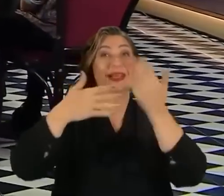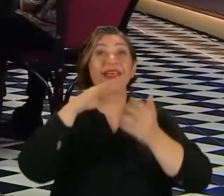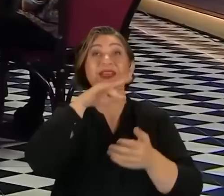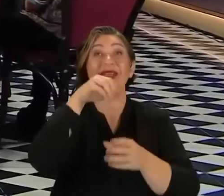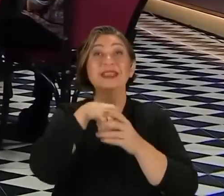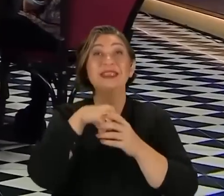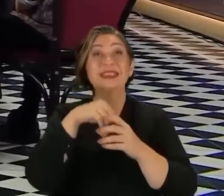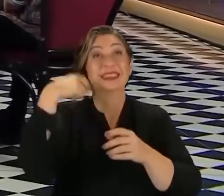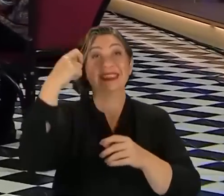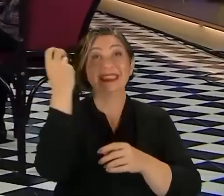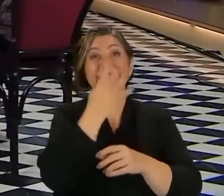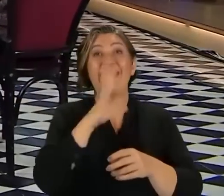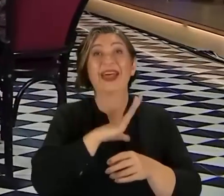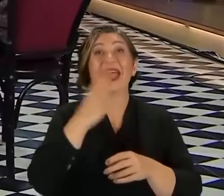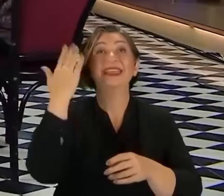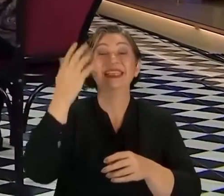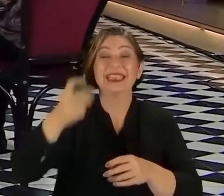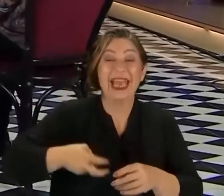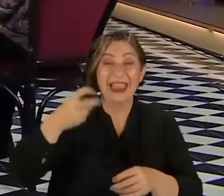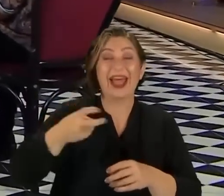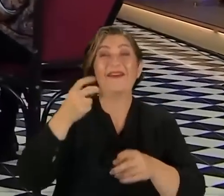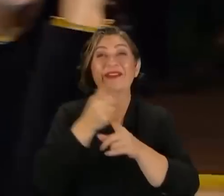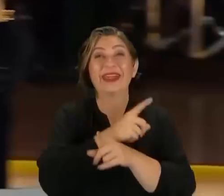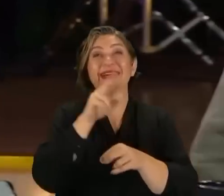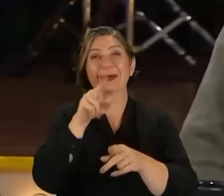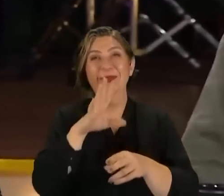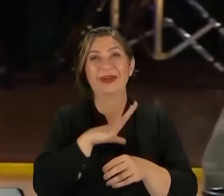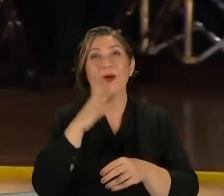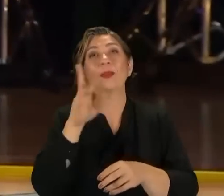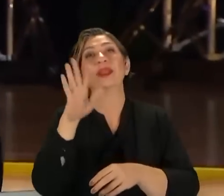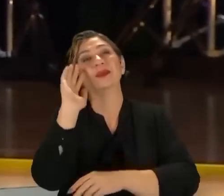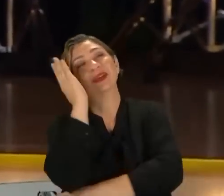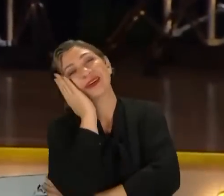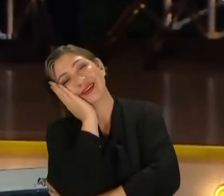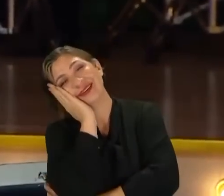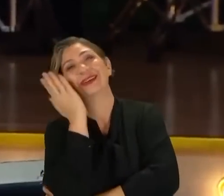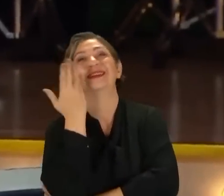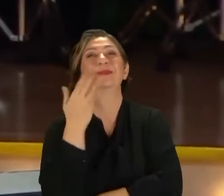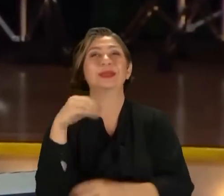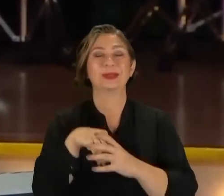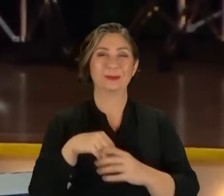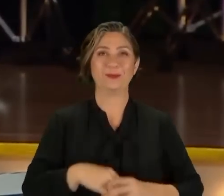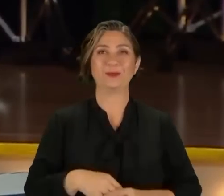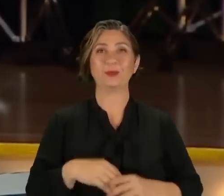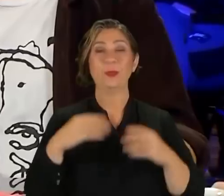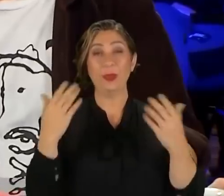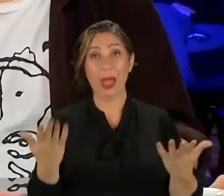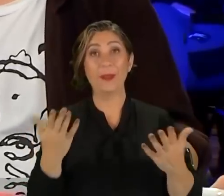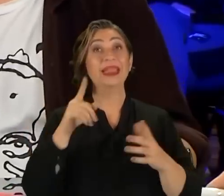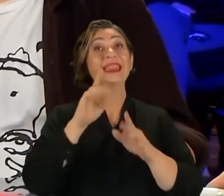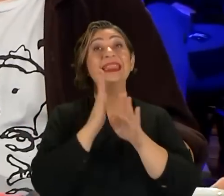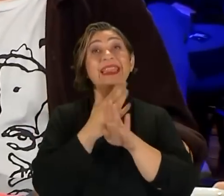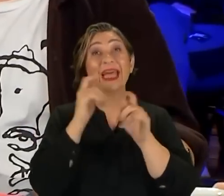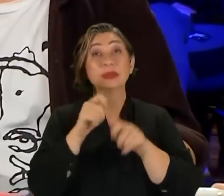yaşlılar için diziler falan böyle eski trenler falan diye ölmeden önce seyretmek için. Evet peki ama tabii ki niye